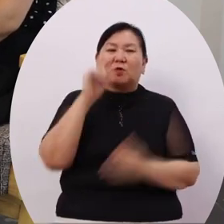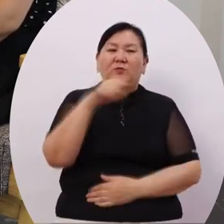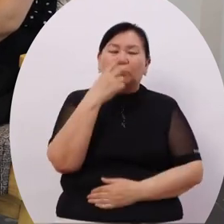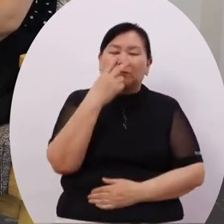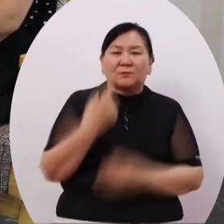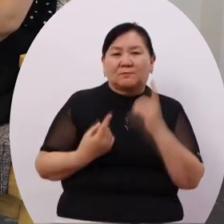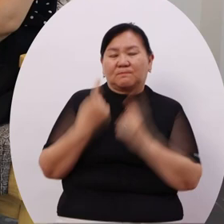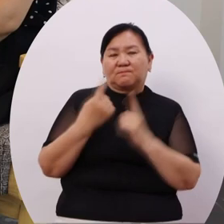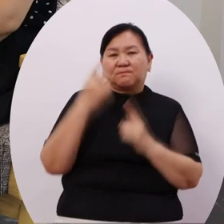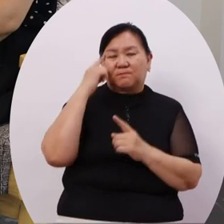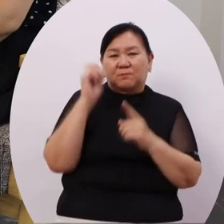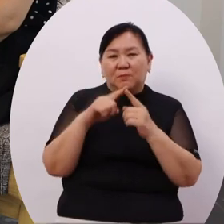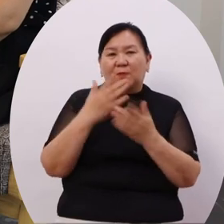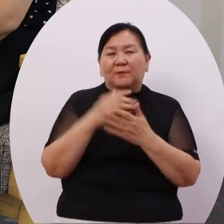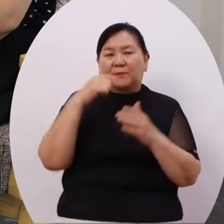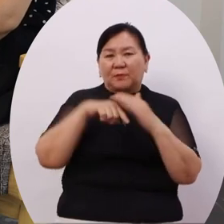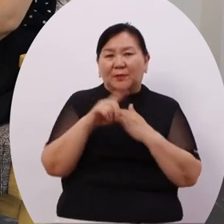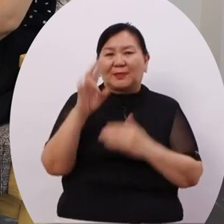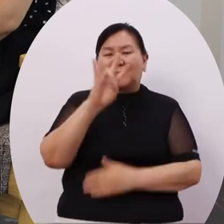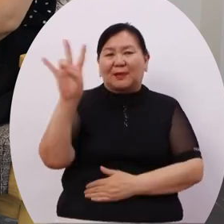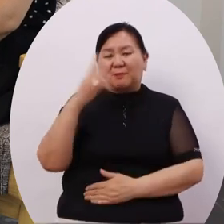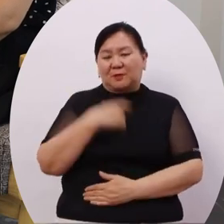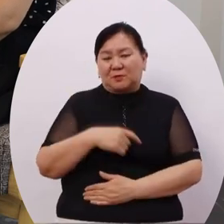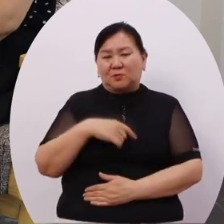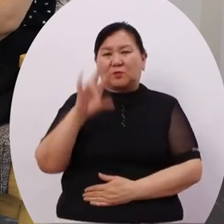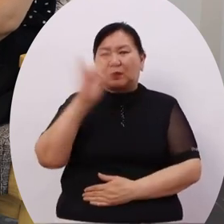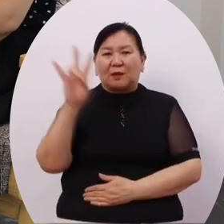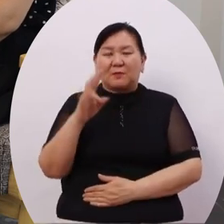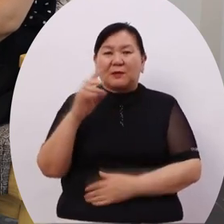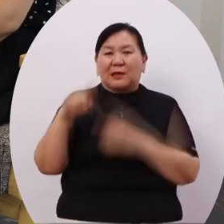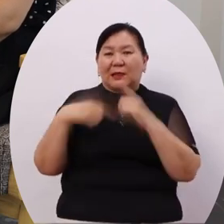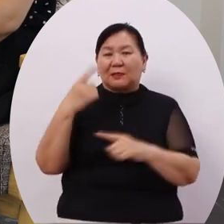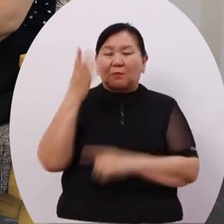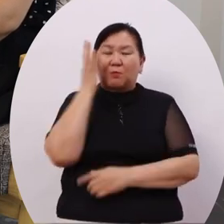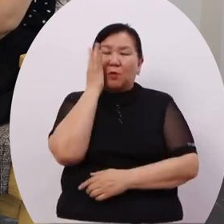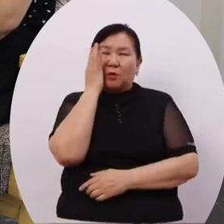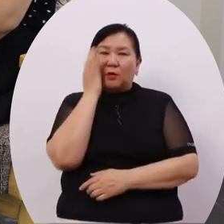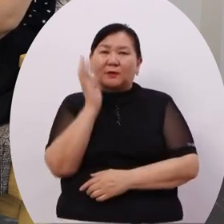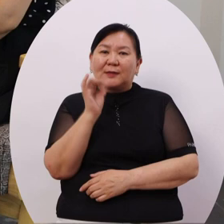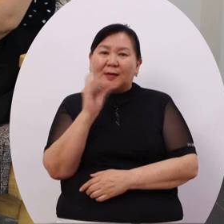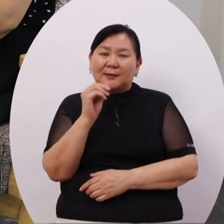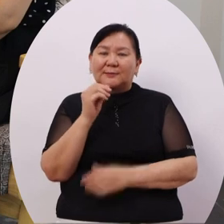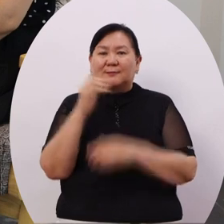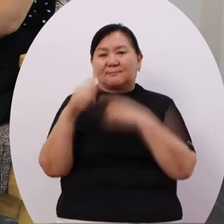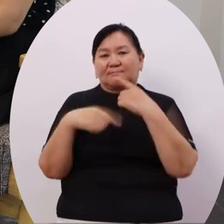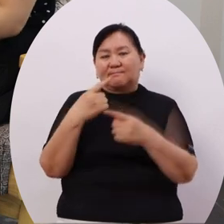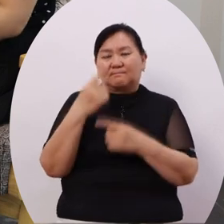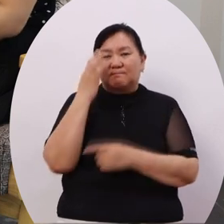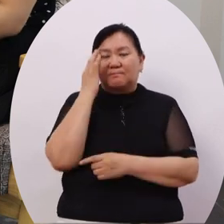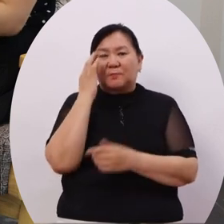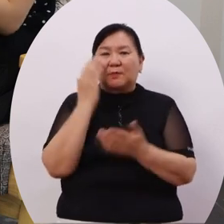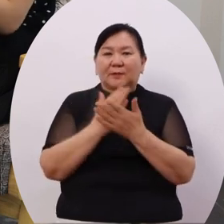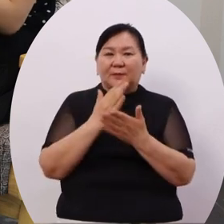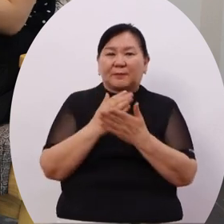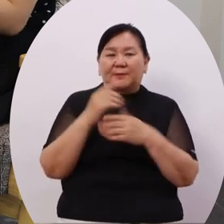авчихсан. Тэгээ очиж үзээд уулзч үзэхэд бол тэн дотор нэг намын гишүүн, нам гэсэн юм гэхээс илүү бодлогыг яаж одоо хүнд илдэх болох